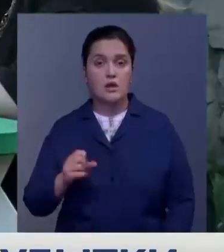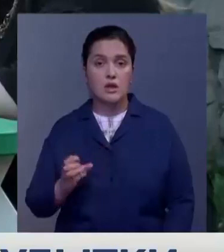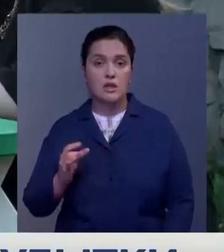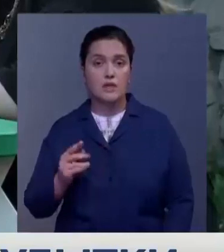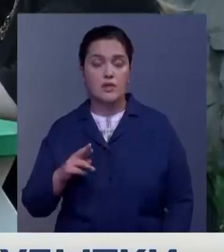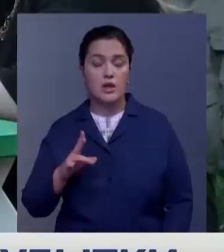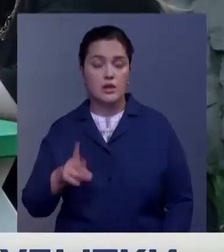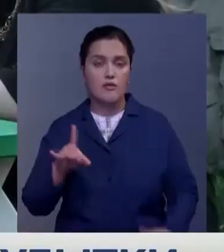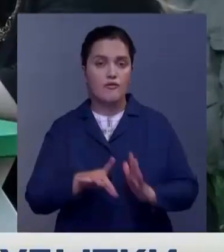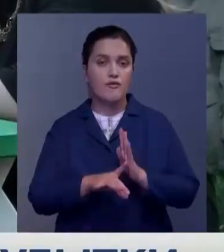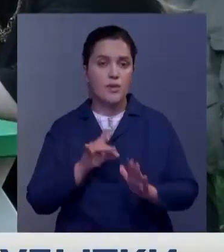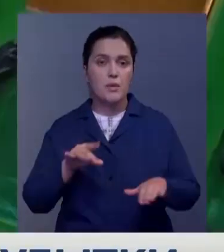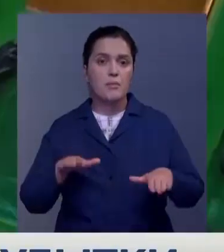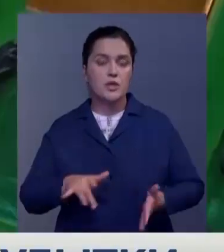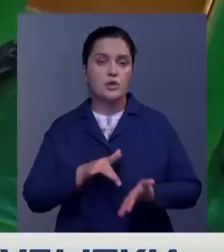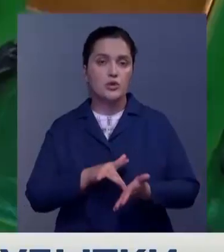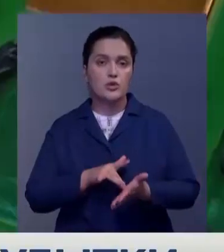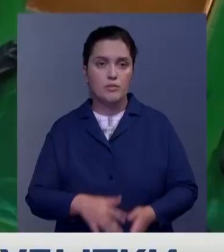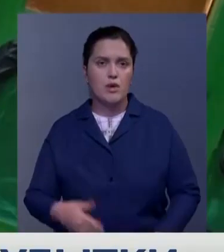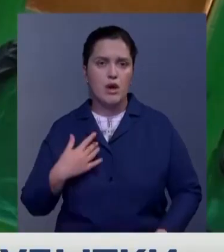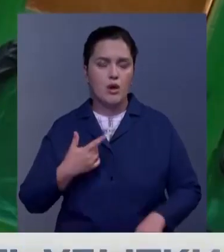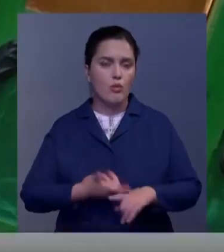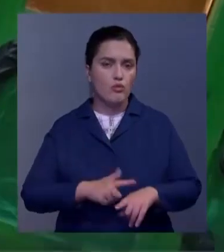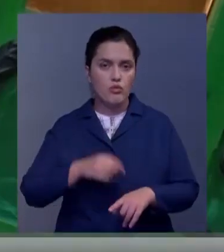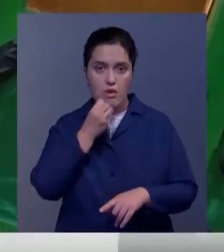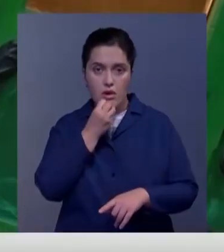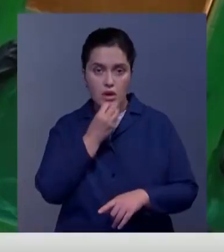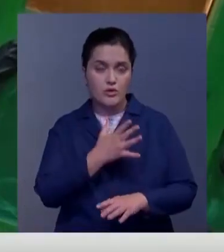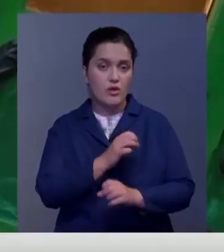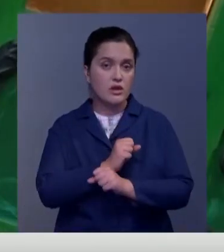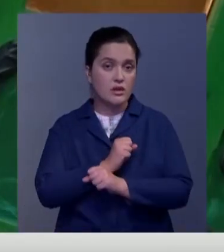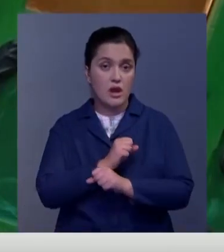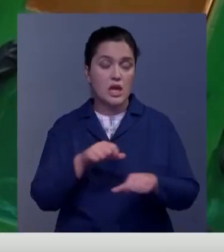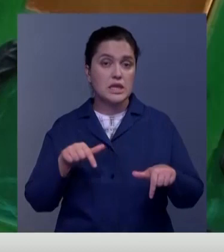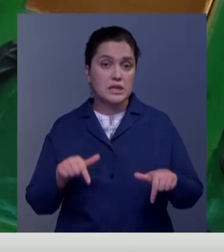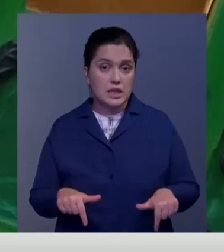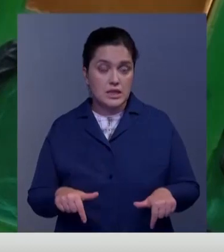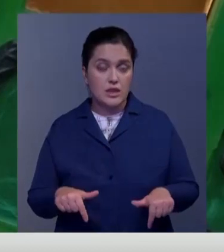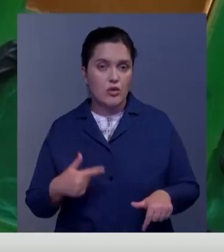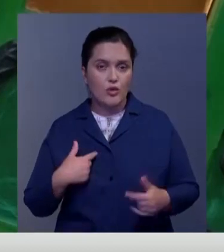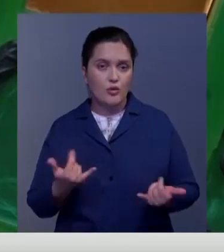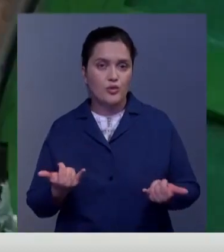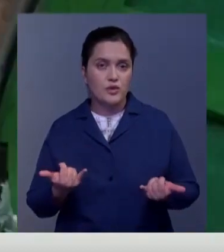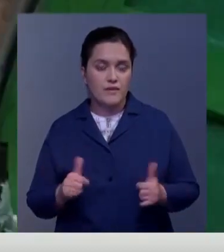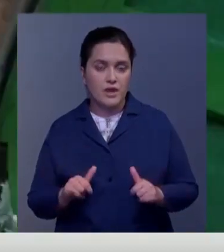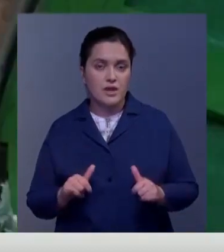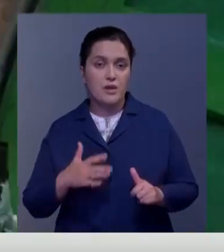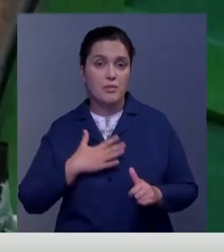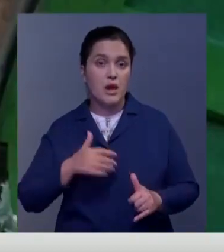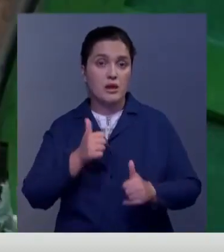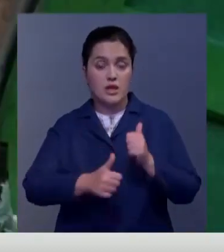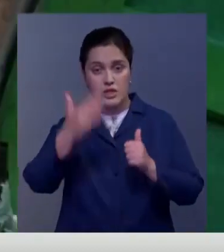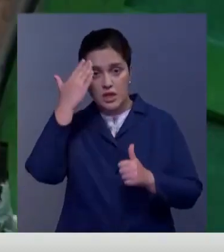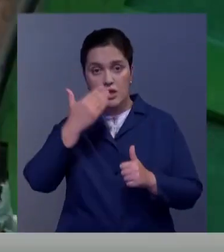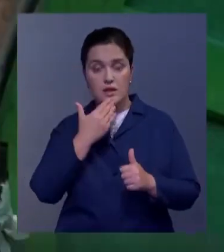кто выбрал местный туризм. Я очень хорошо отдыхаю здесь и даже как-то удивлена, приятно очень. Каждое лето я